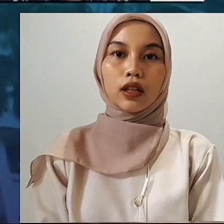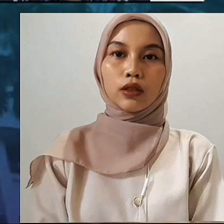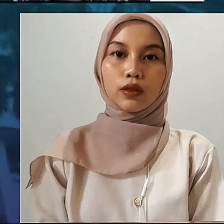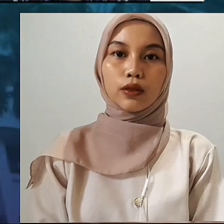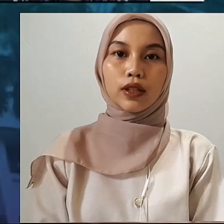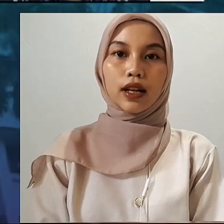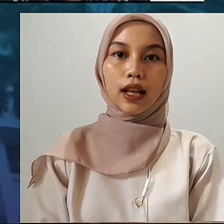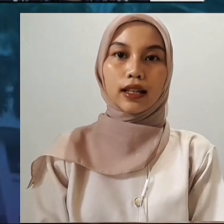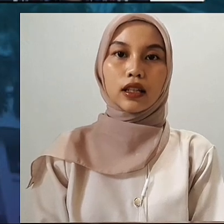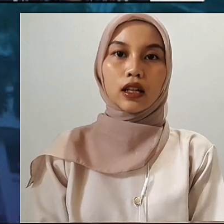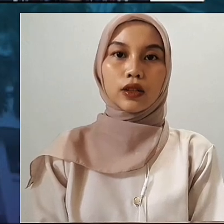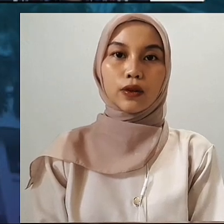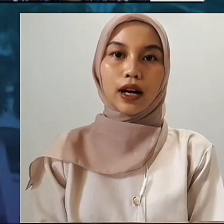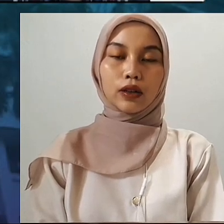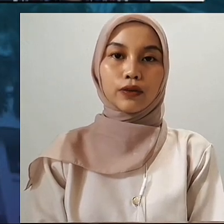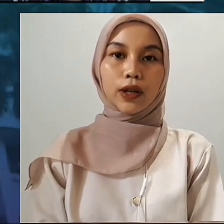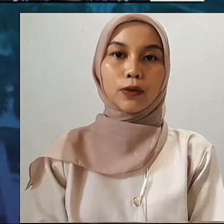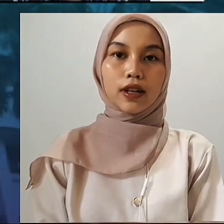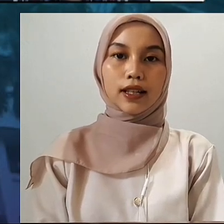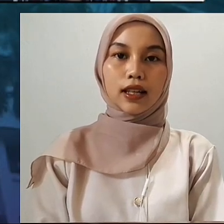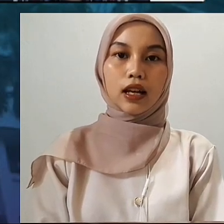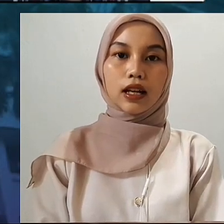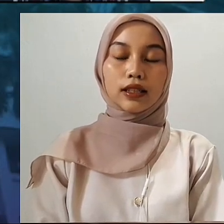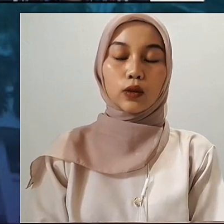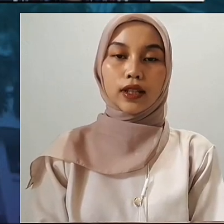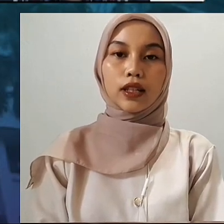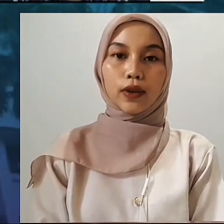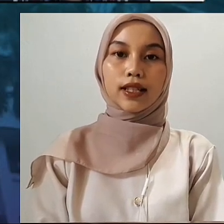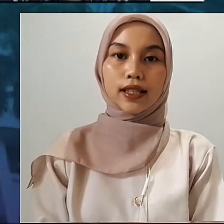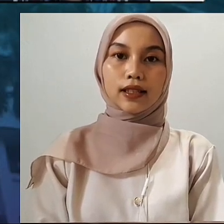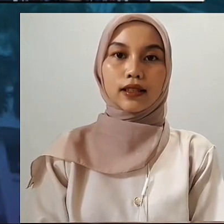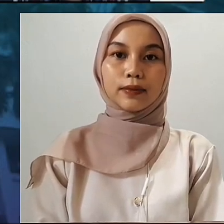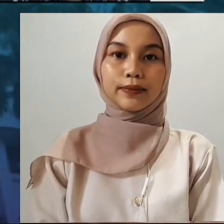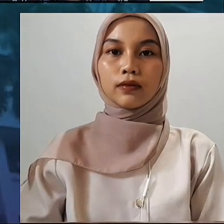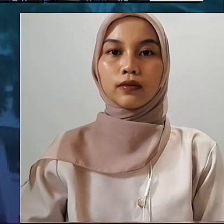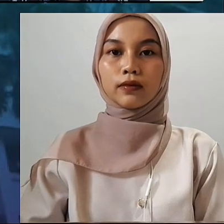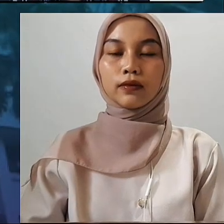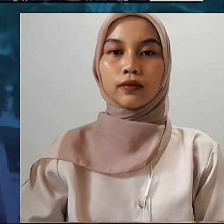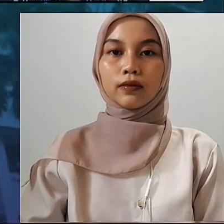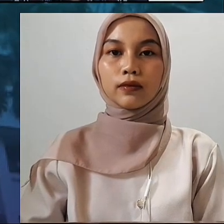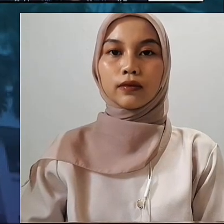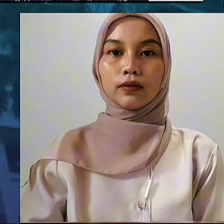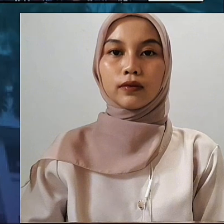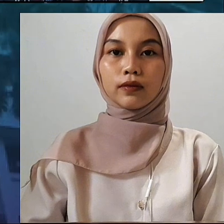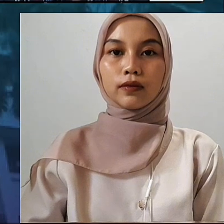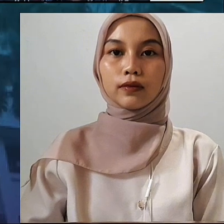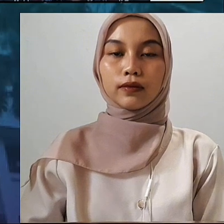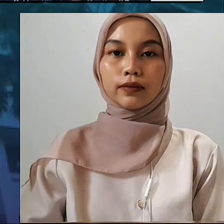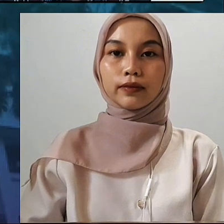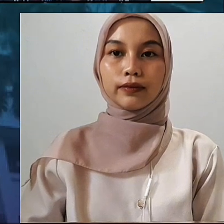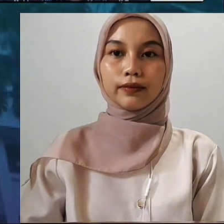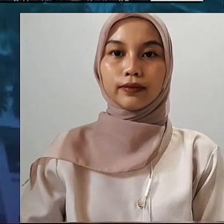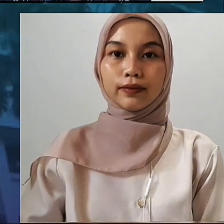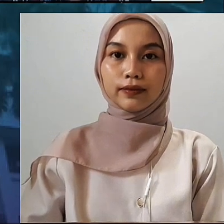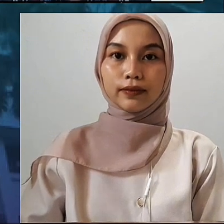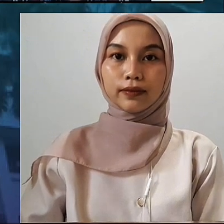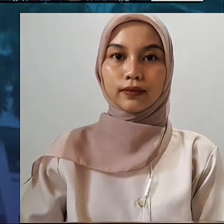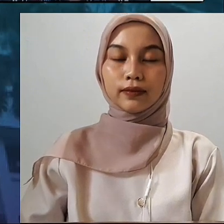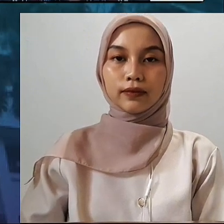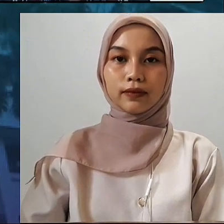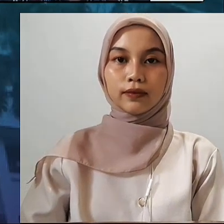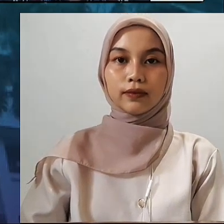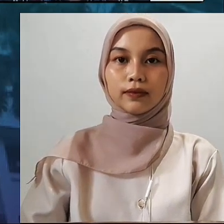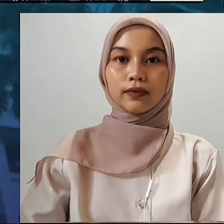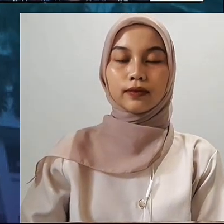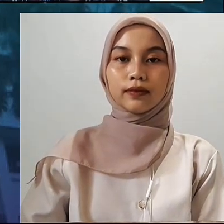began to decline throughout February 2026. Kemudian hingga minggu ke-8 tahun